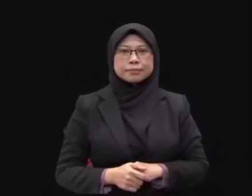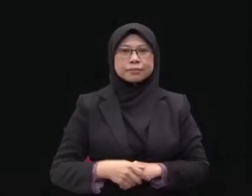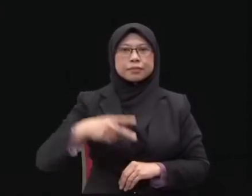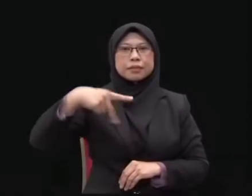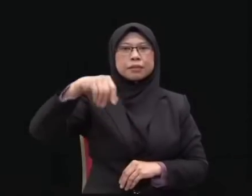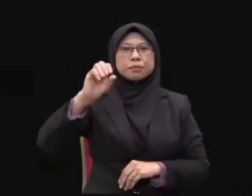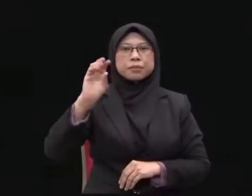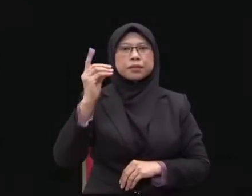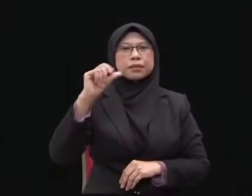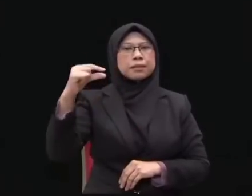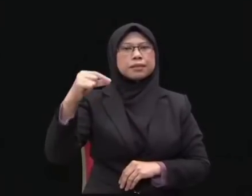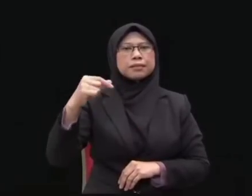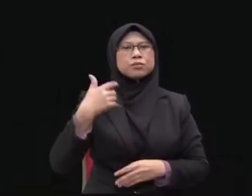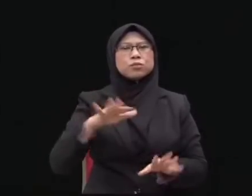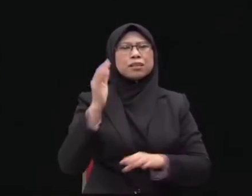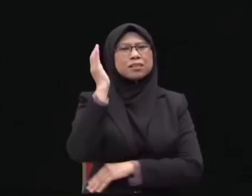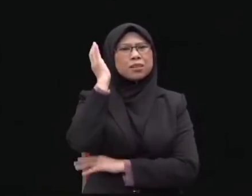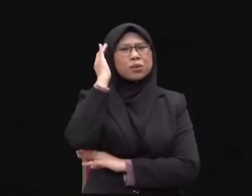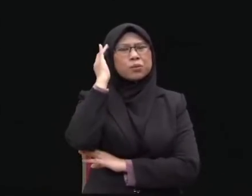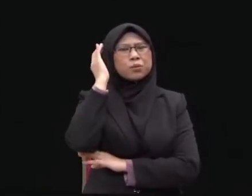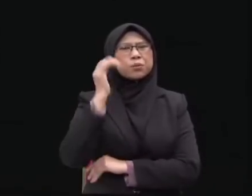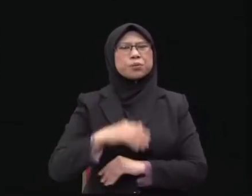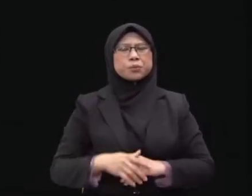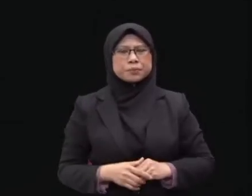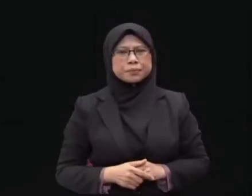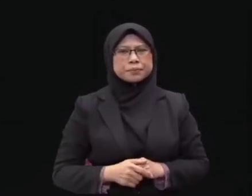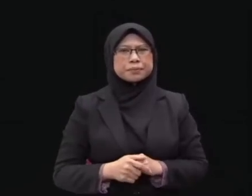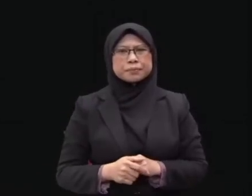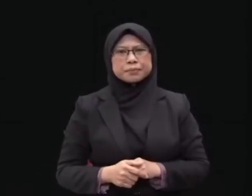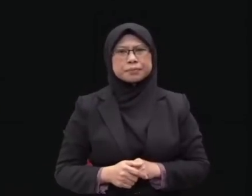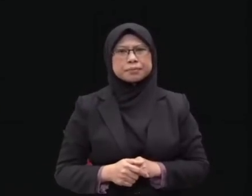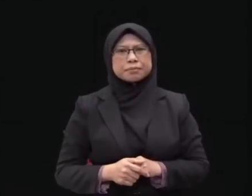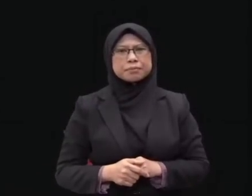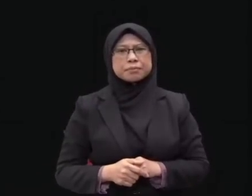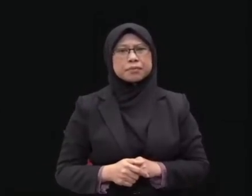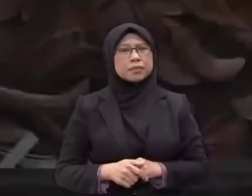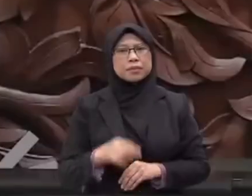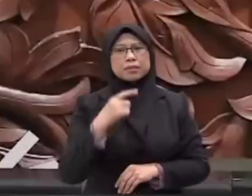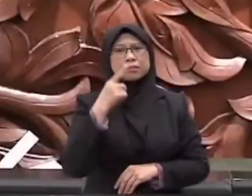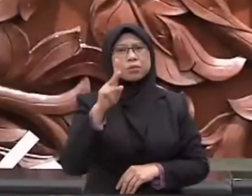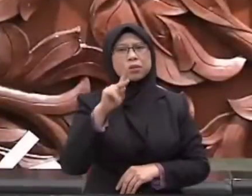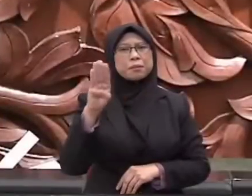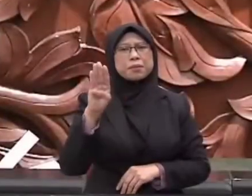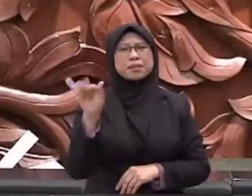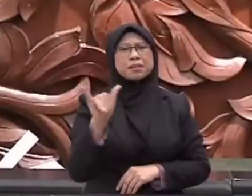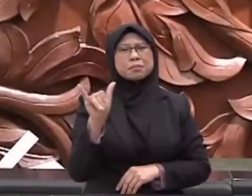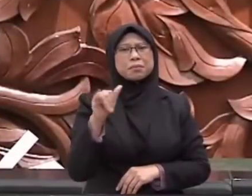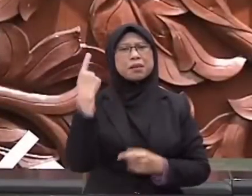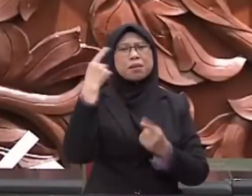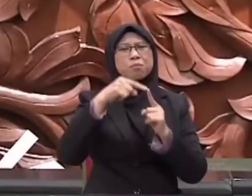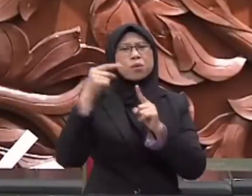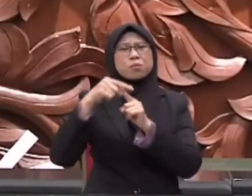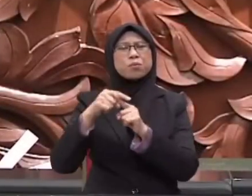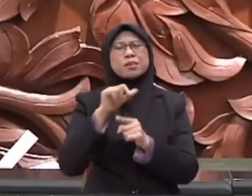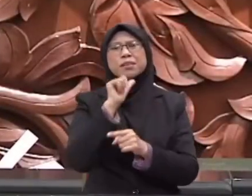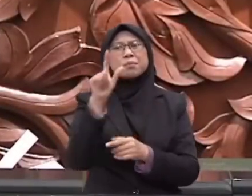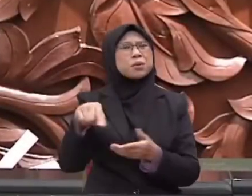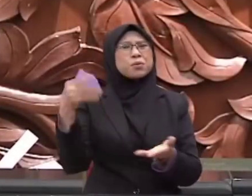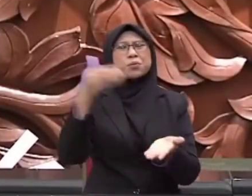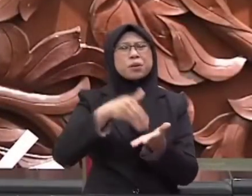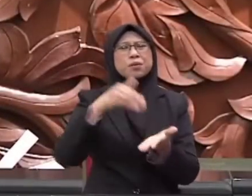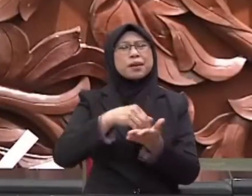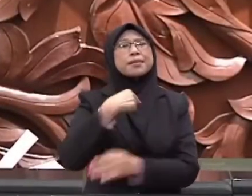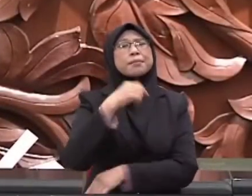Pandang, saya sudah tahu itu pun point of order yang dikatakan oleh Kotak Baru. Tak perlu ulang lagi.